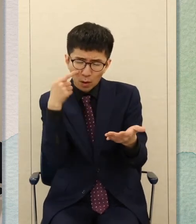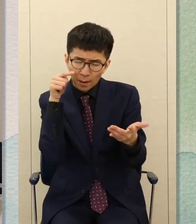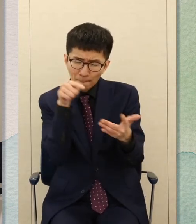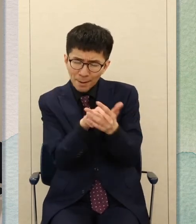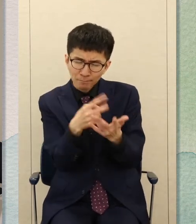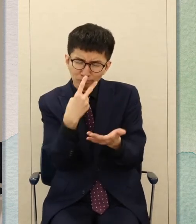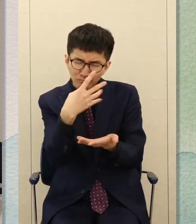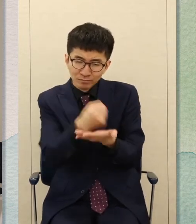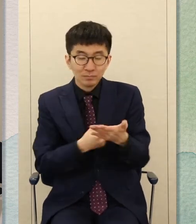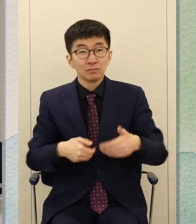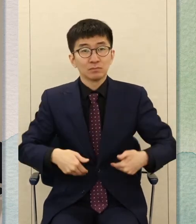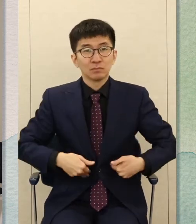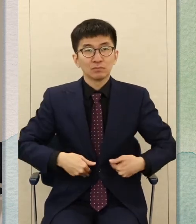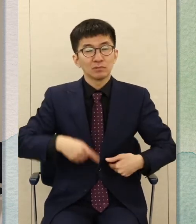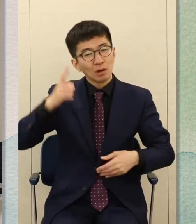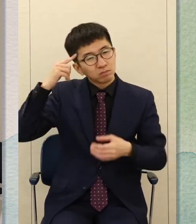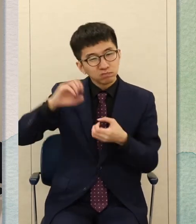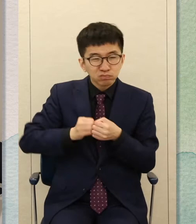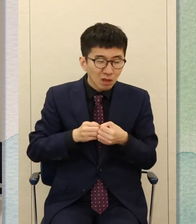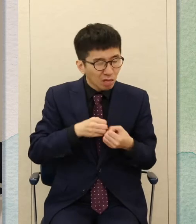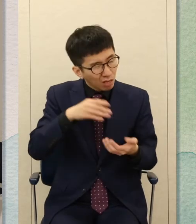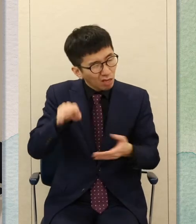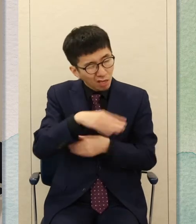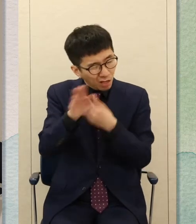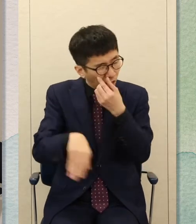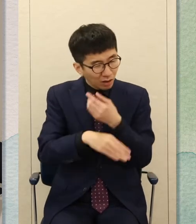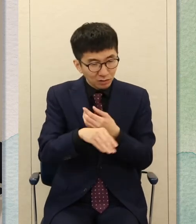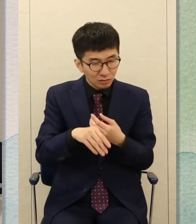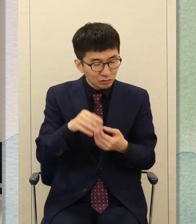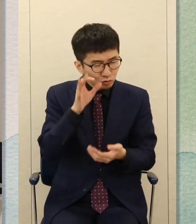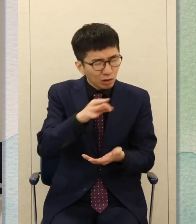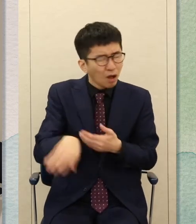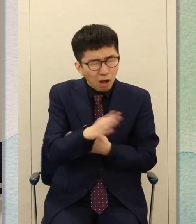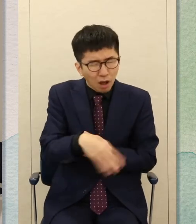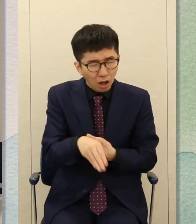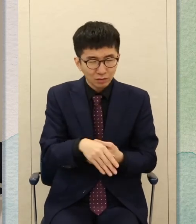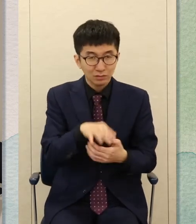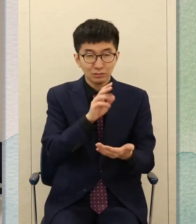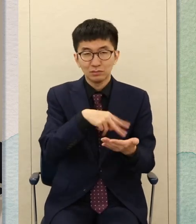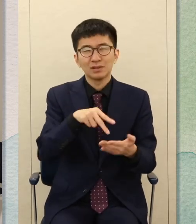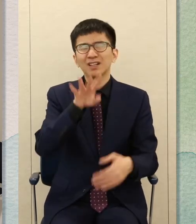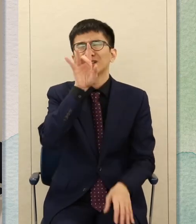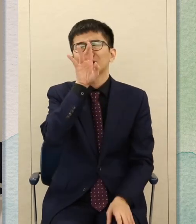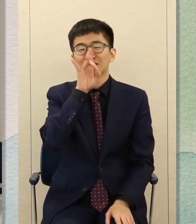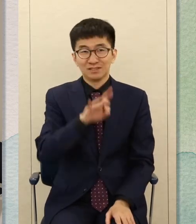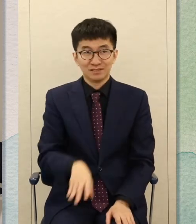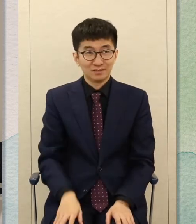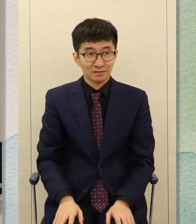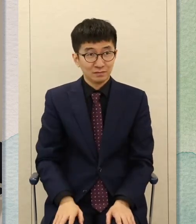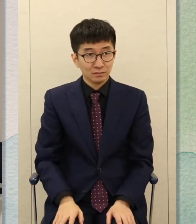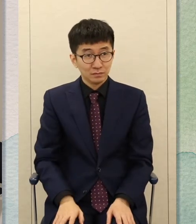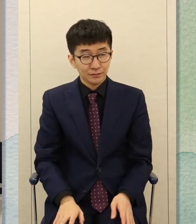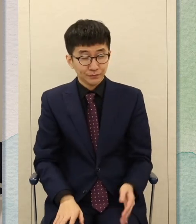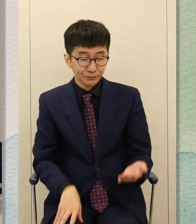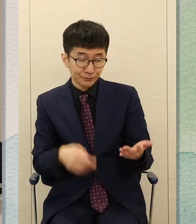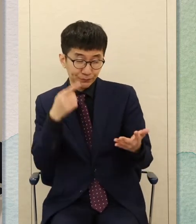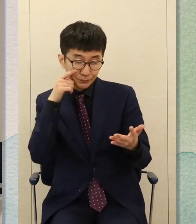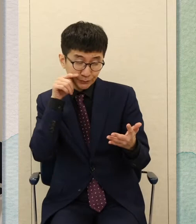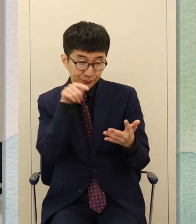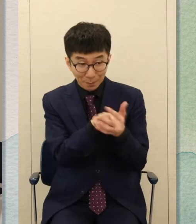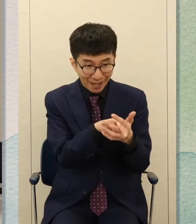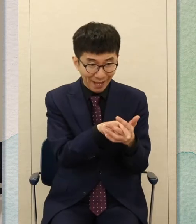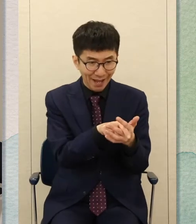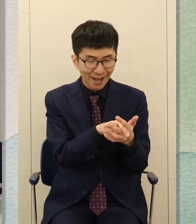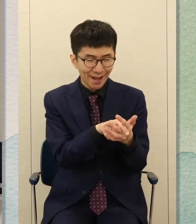예, 책을 이상하게 엉뚱하게 읽고 안 되잖아요. 예, 그러니까 저자의 목소리를 경청하되 자기